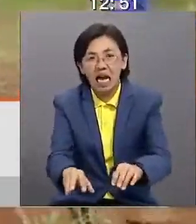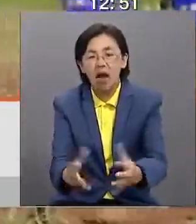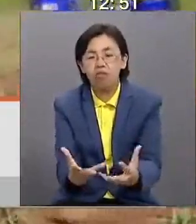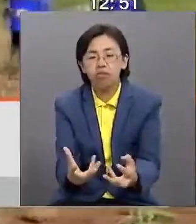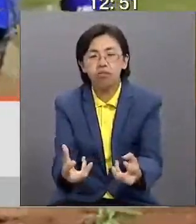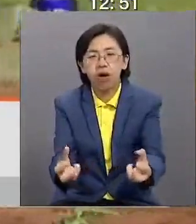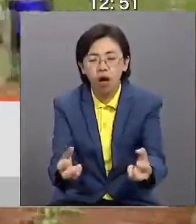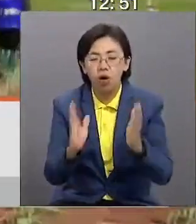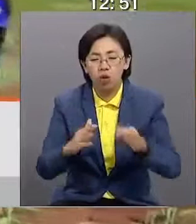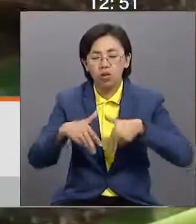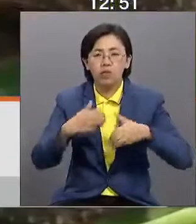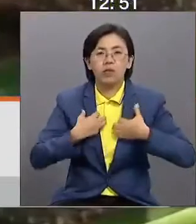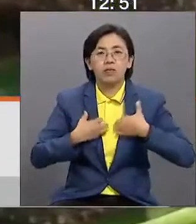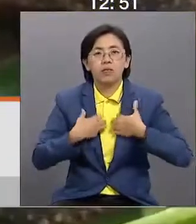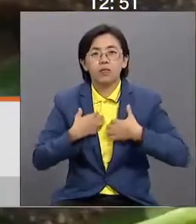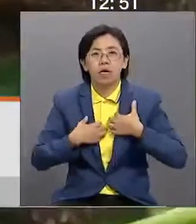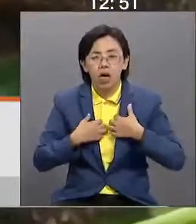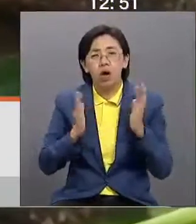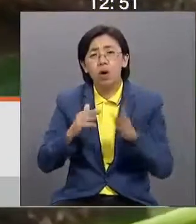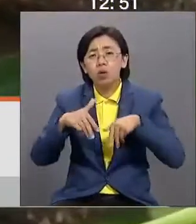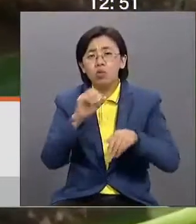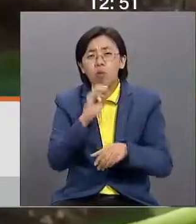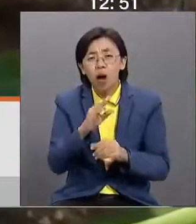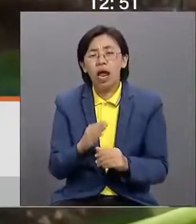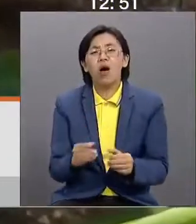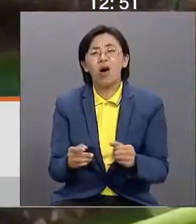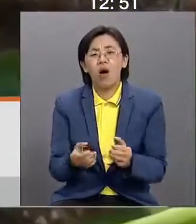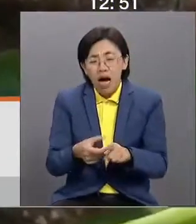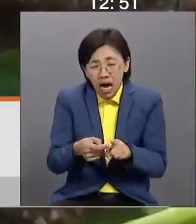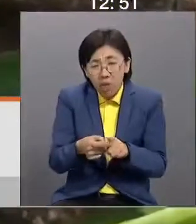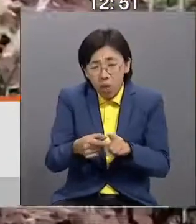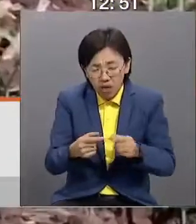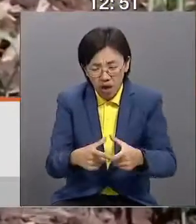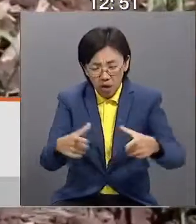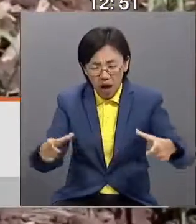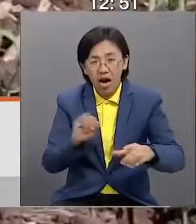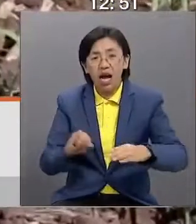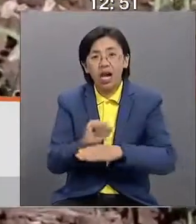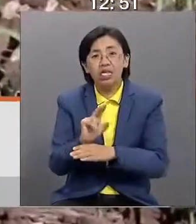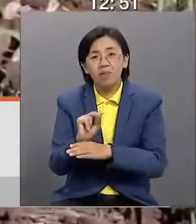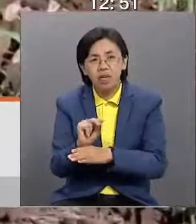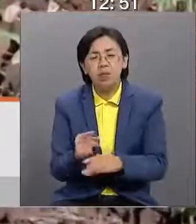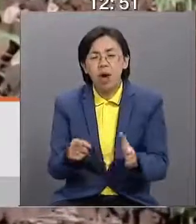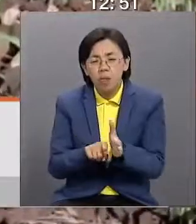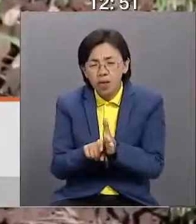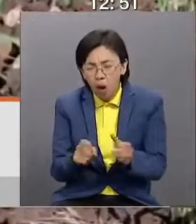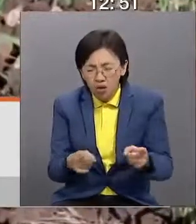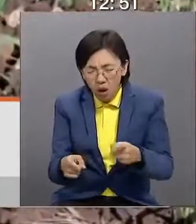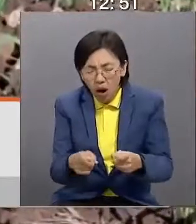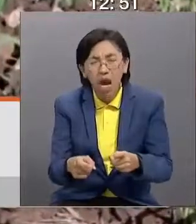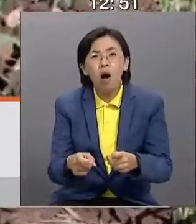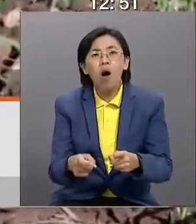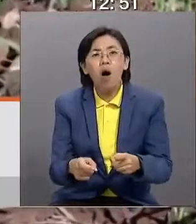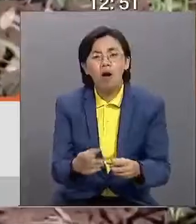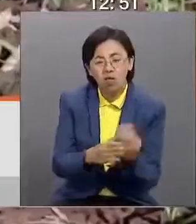านอย่างมากค่ะชาวไร่คนหนึ่งบอกว่าการลงทุนปลูกข้าวโพดพื้นที่30ไร่แต่ขณะนี้หนอนระบาดหนักกัดกินต้นข้าวโพ